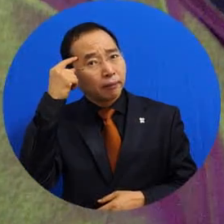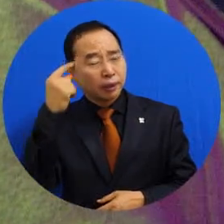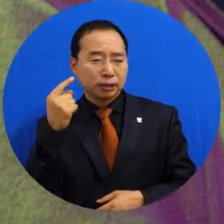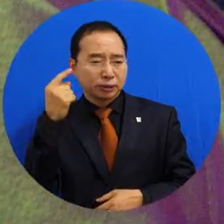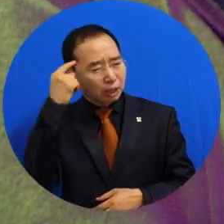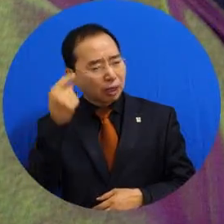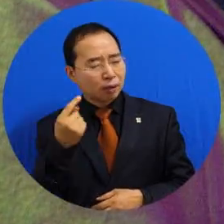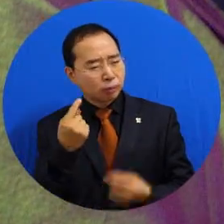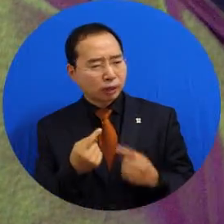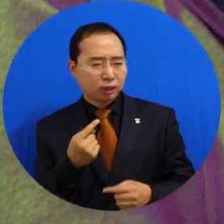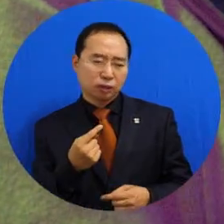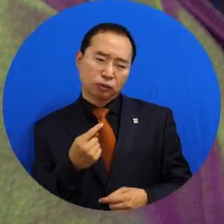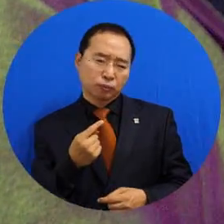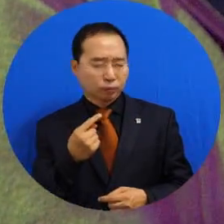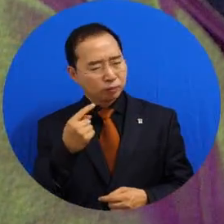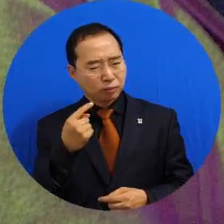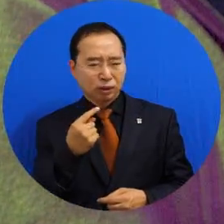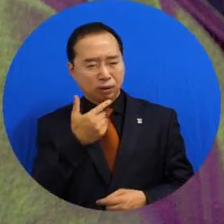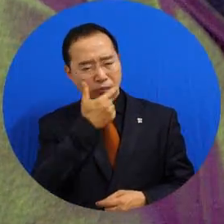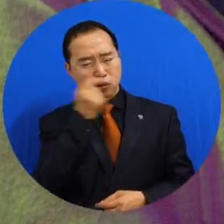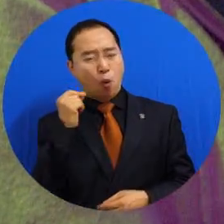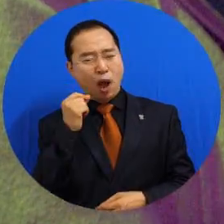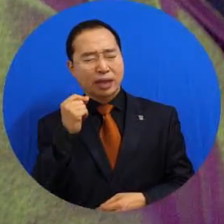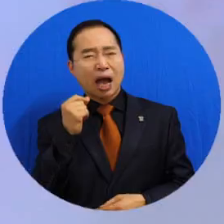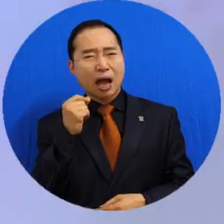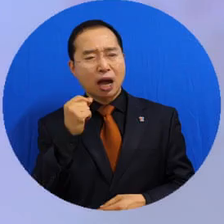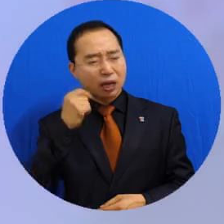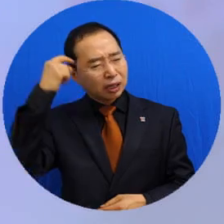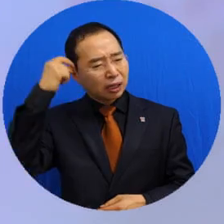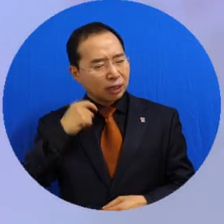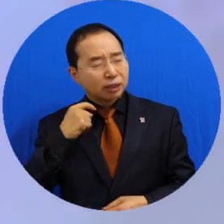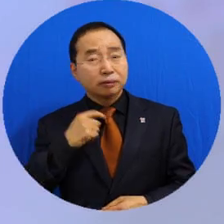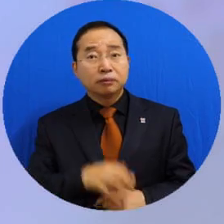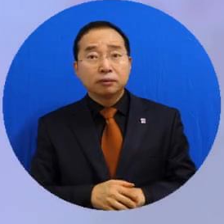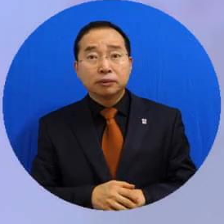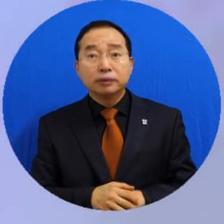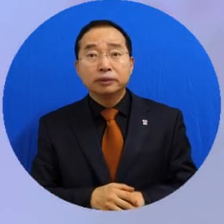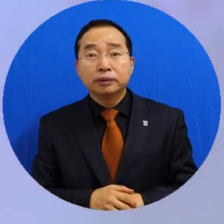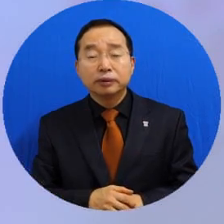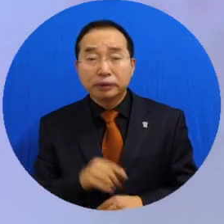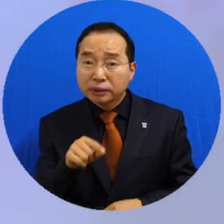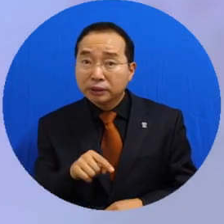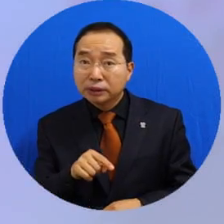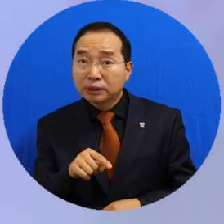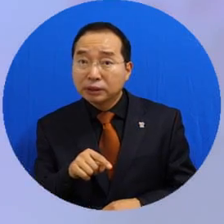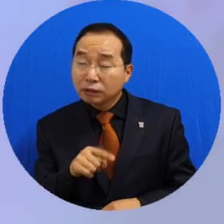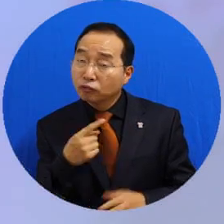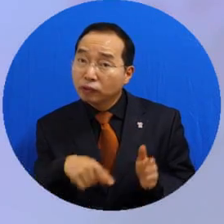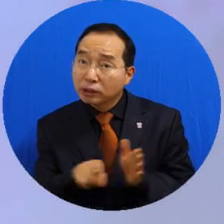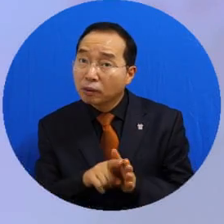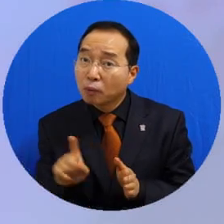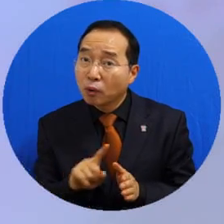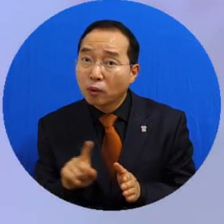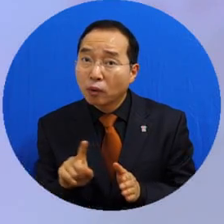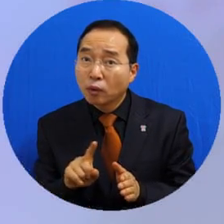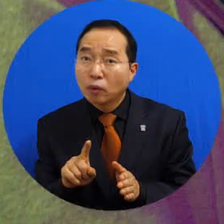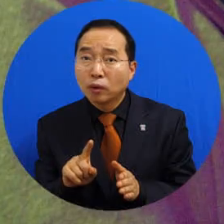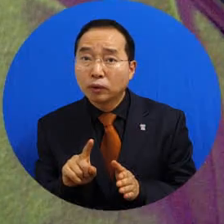생각보다 더 부족하다는 걸 느낄 수 있었는데 그런 분들을 위해서 좀